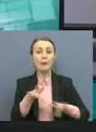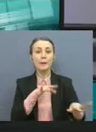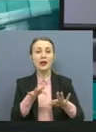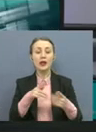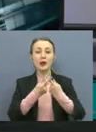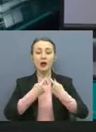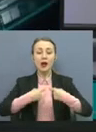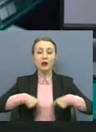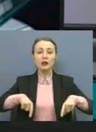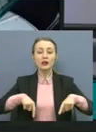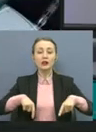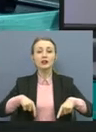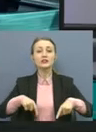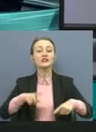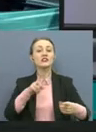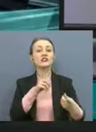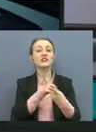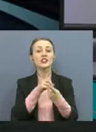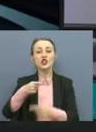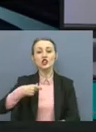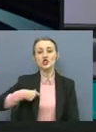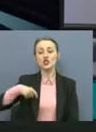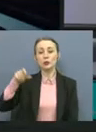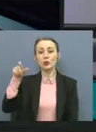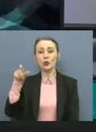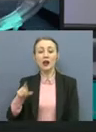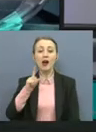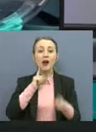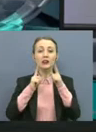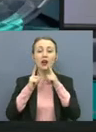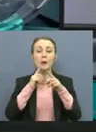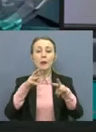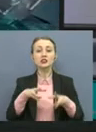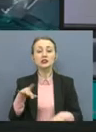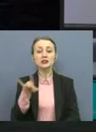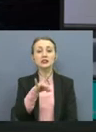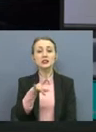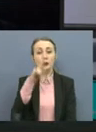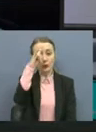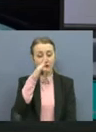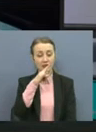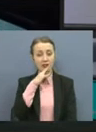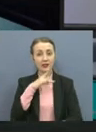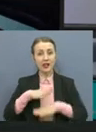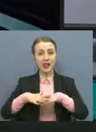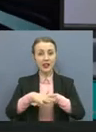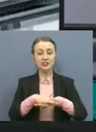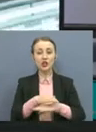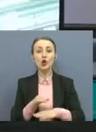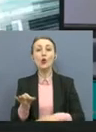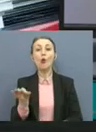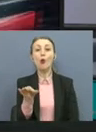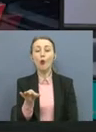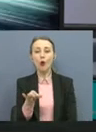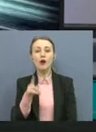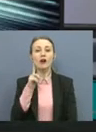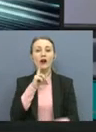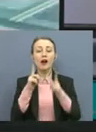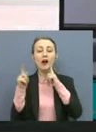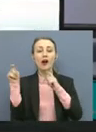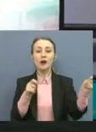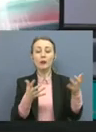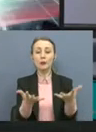мәжіліс депутаттарының өңір тұрғындарымен кездесу аясында ұйымдастырылды. Конференцияға Ақжол демократиялық партиясының төрағасы Азат Перуашев